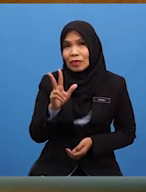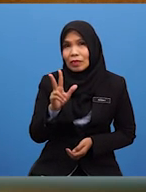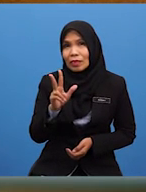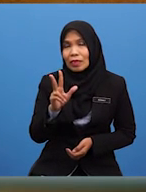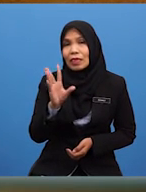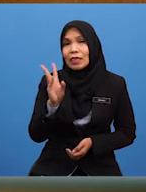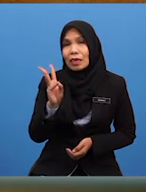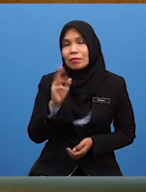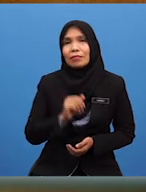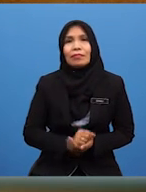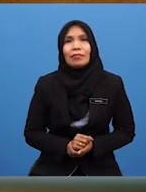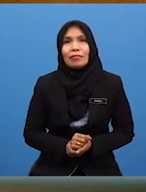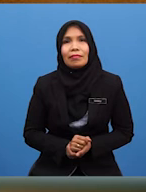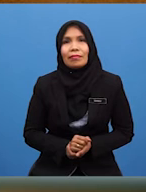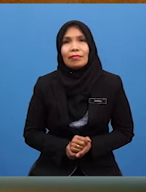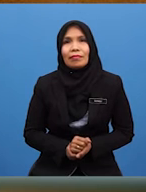1, 2, 3, 6.